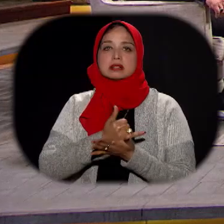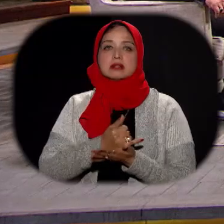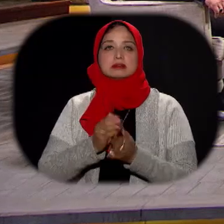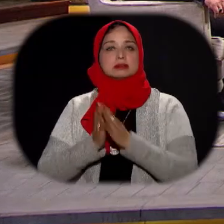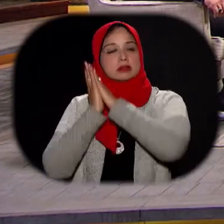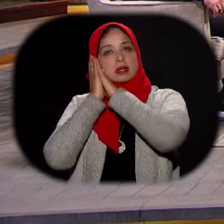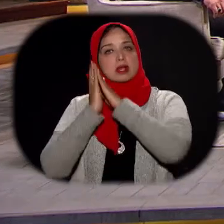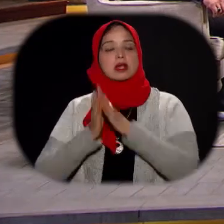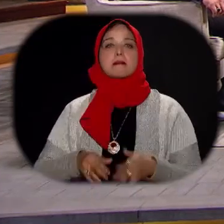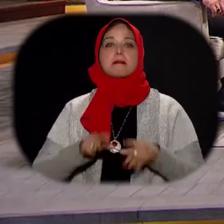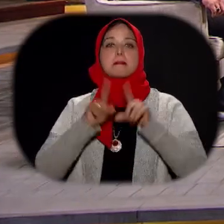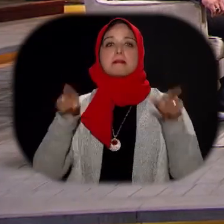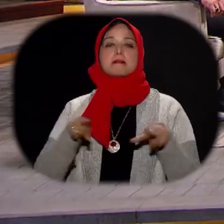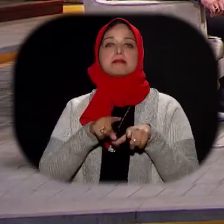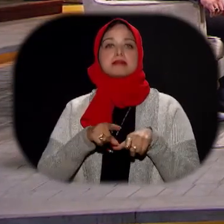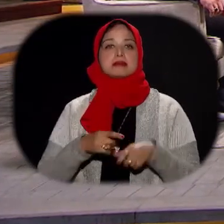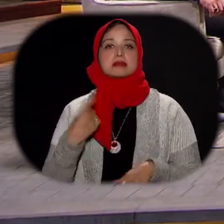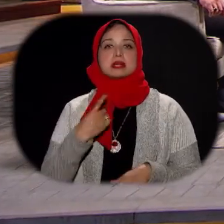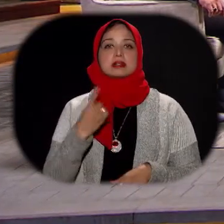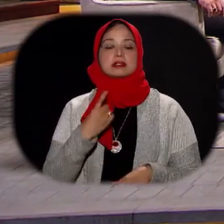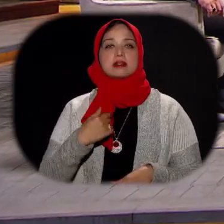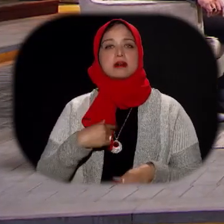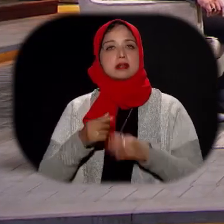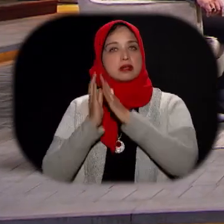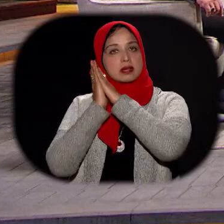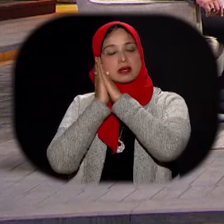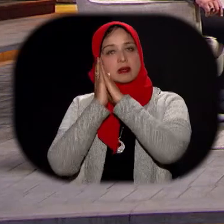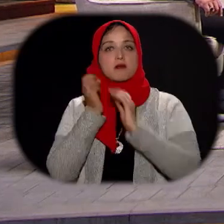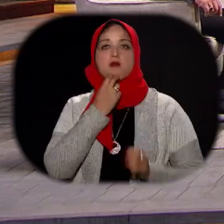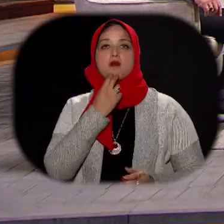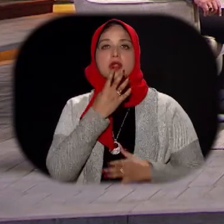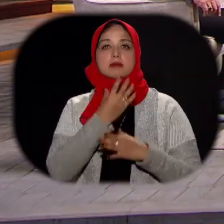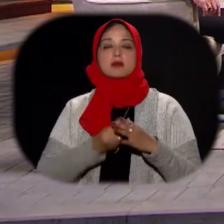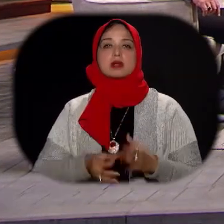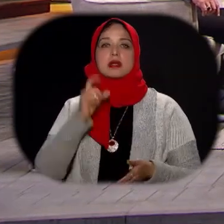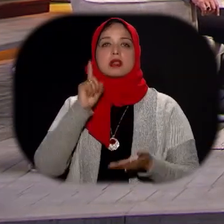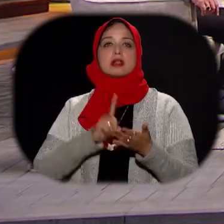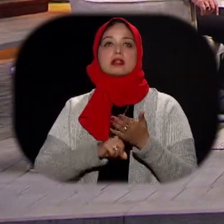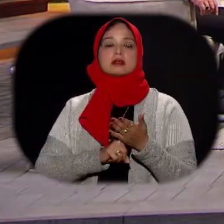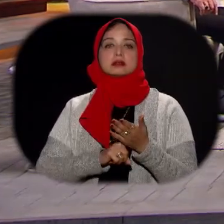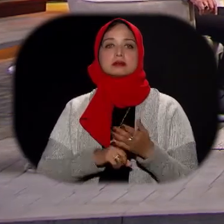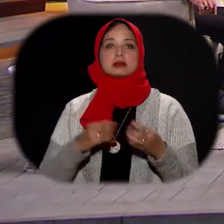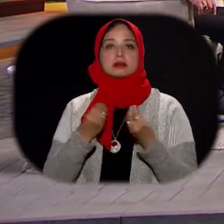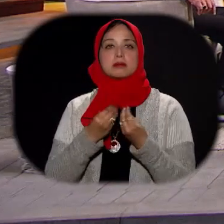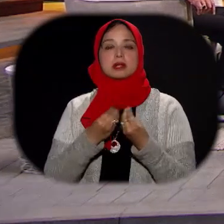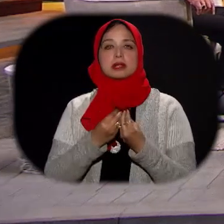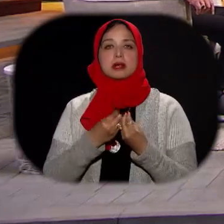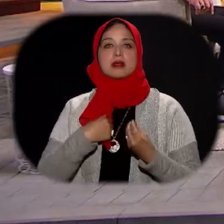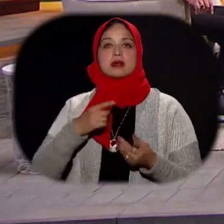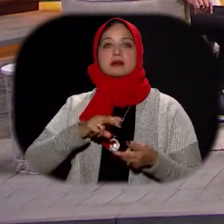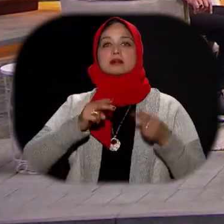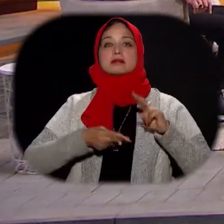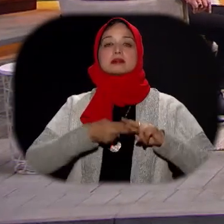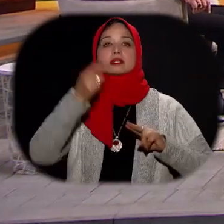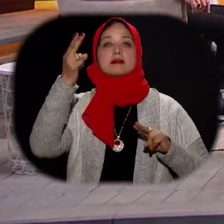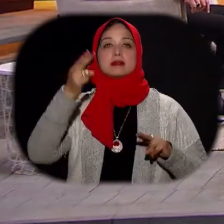داخلي يعني احمد لو مانمش في حضني انا مانمش لو انا مثلا مسافر عندي شغل لازم احمد